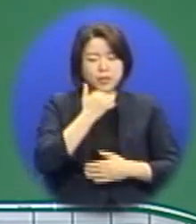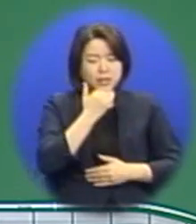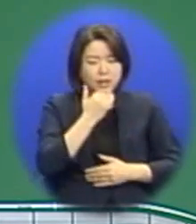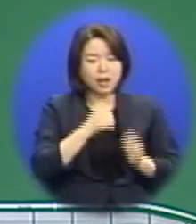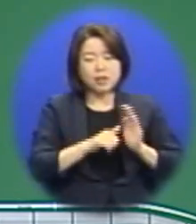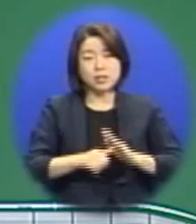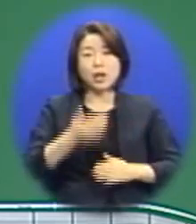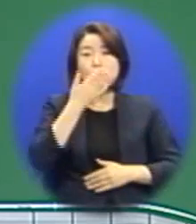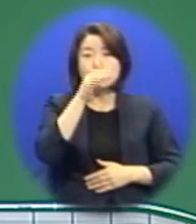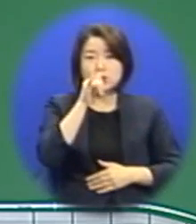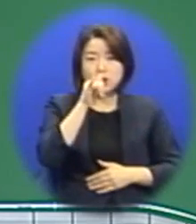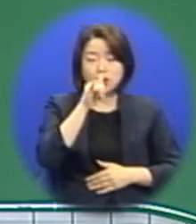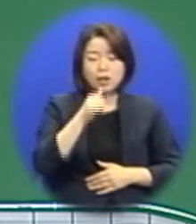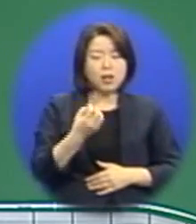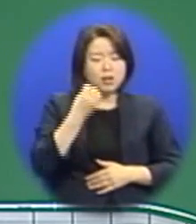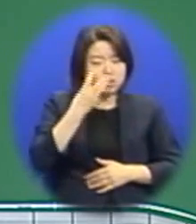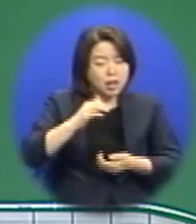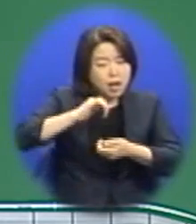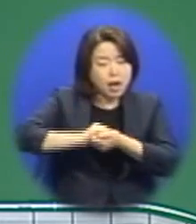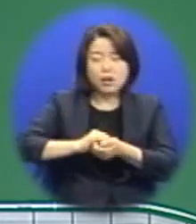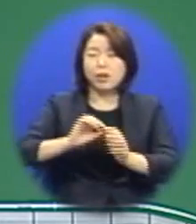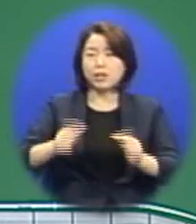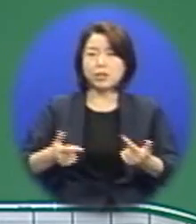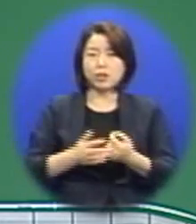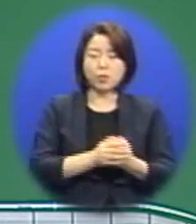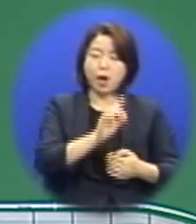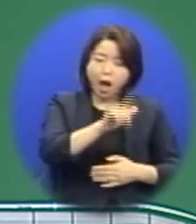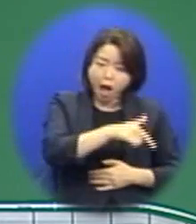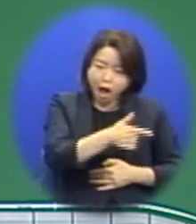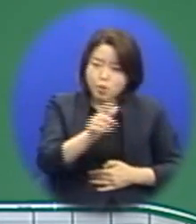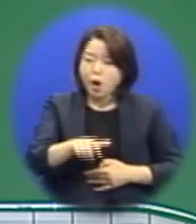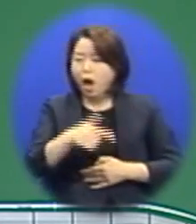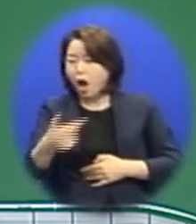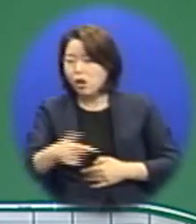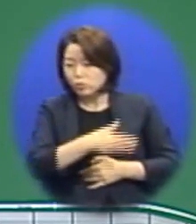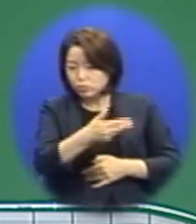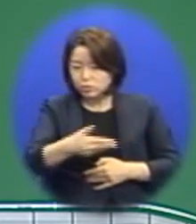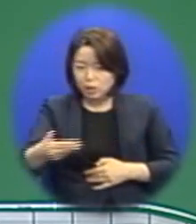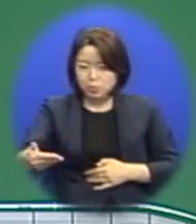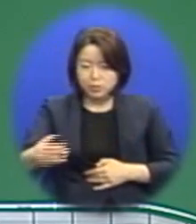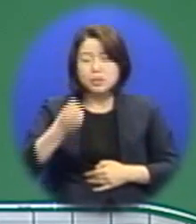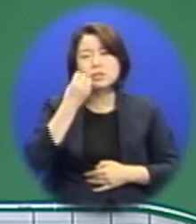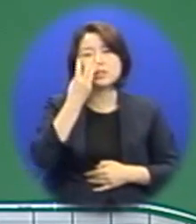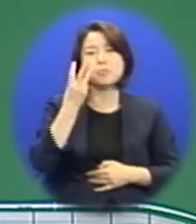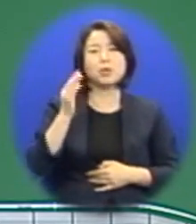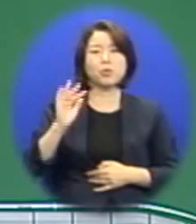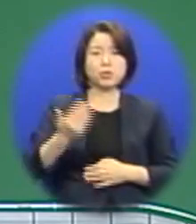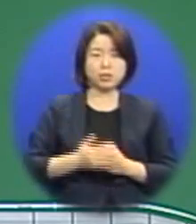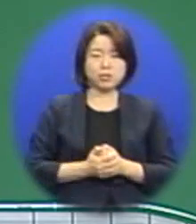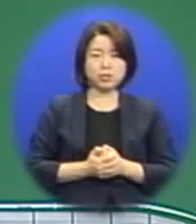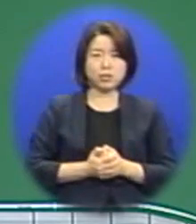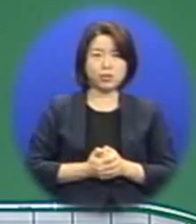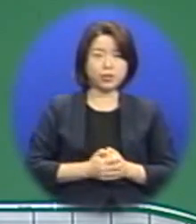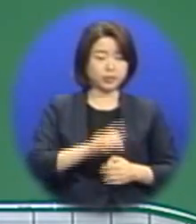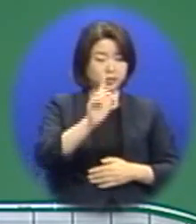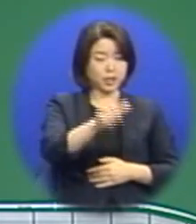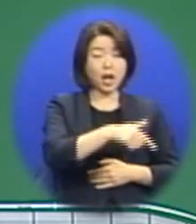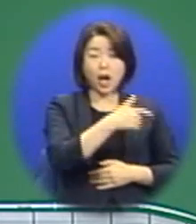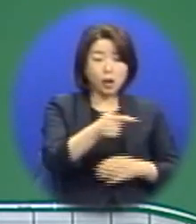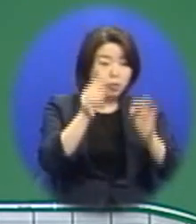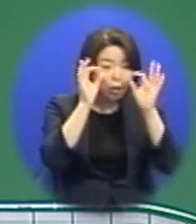3개월이라고 정해둔 것도 아니었어요. 하루하루 지나다 보니까 3개월. 제가 하루 해보니까 안 되는